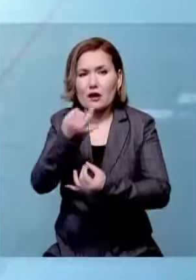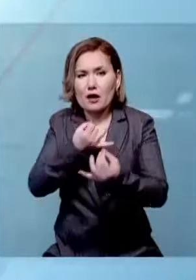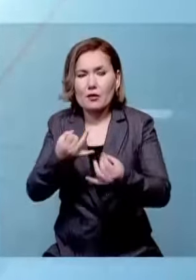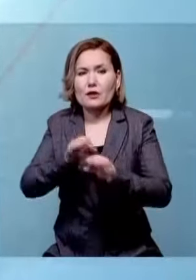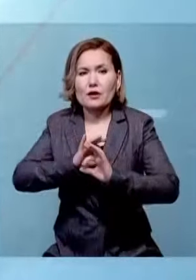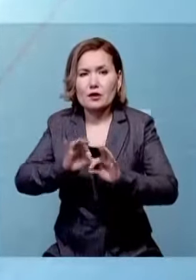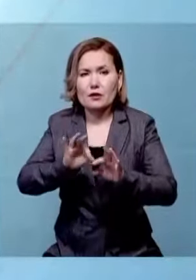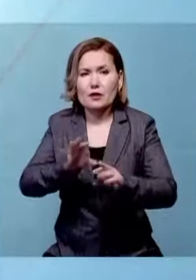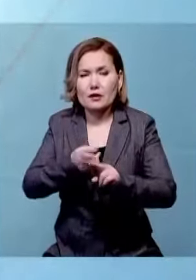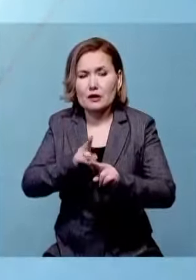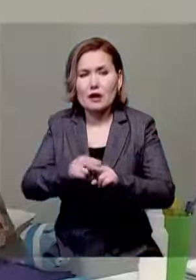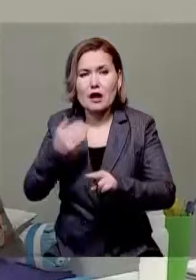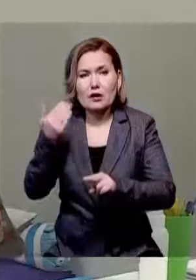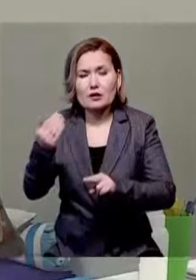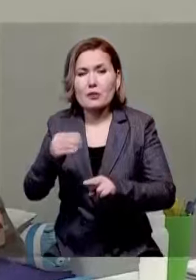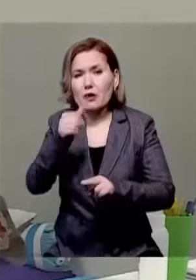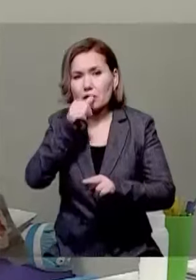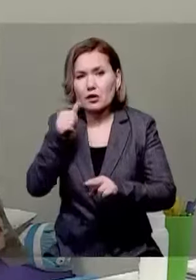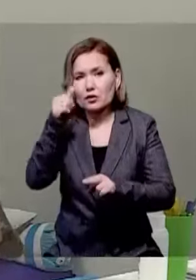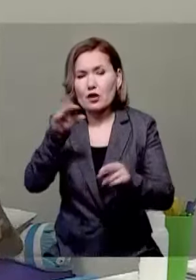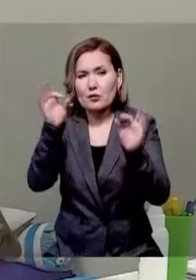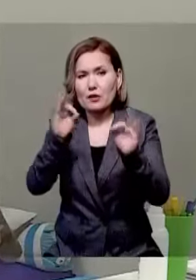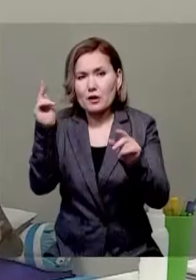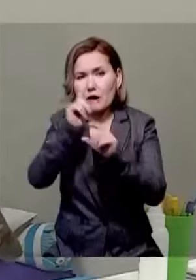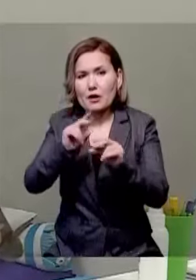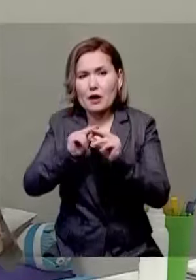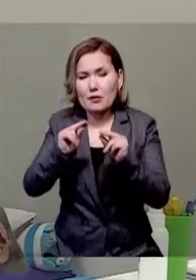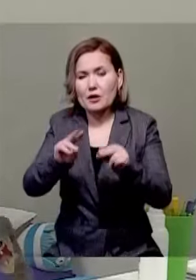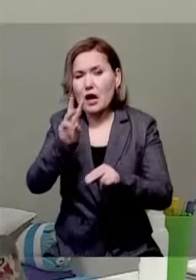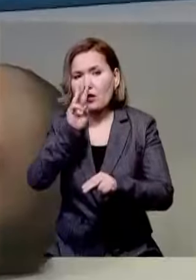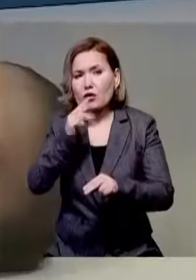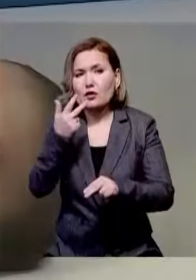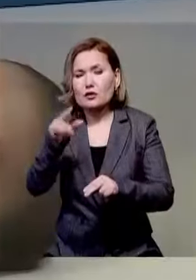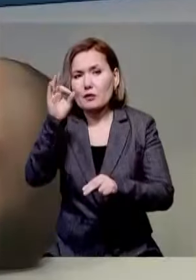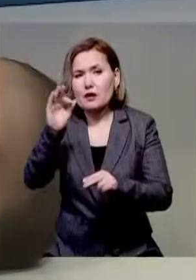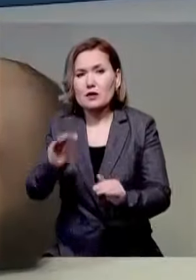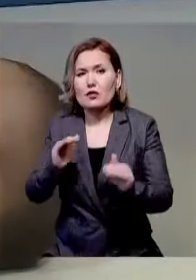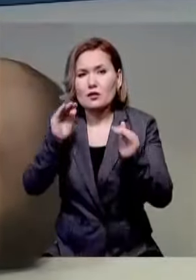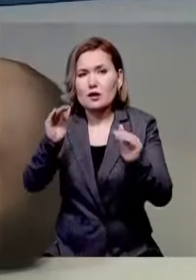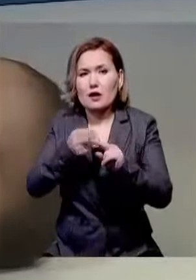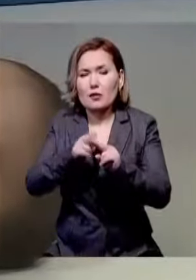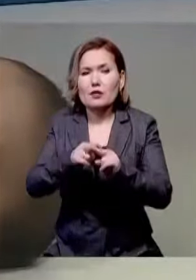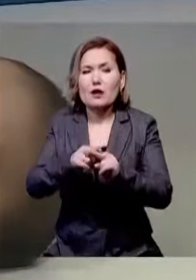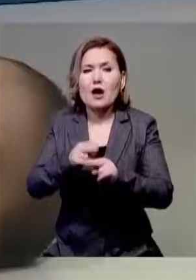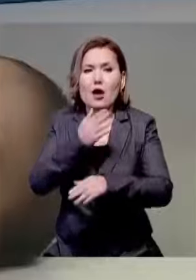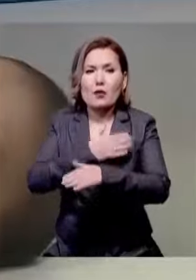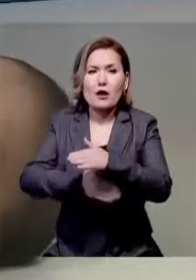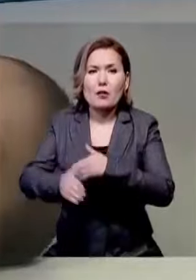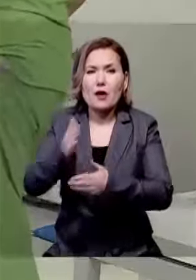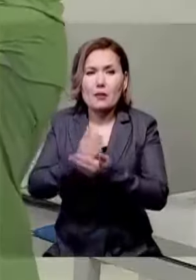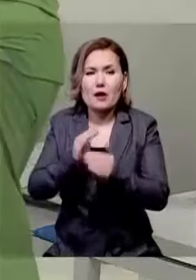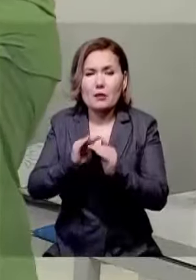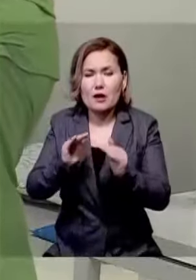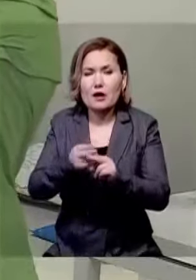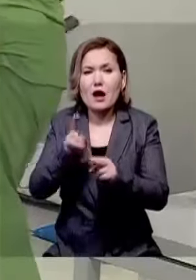депутат Талғат Жүнісов көтерді. Айтуынша, бұл түркізде мектеп мұғалімдерінің жалақысы 30%-ға өскен. Ал мүгедектігі бар